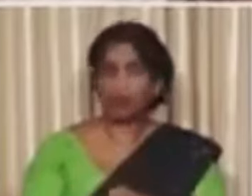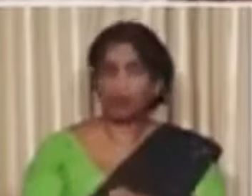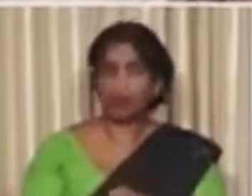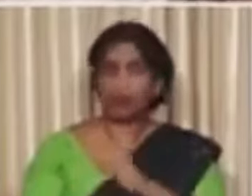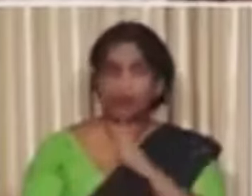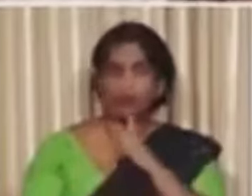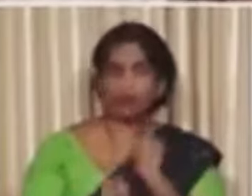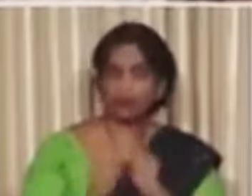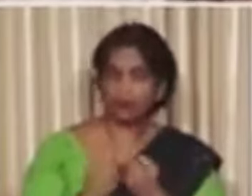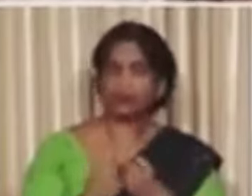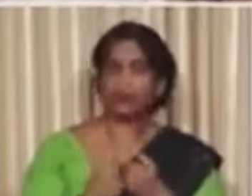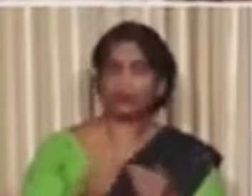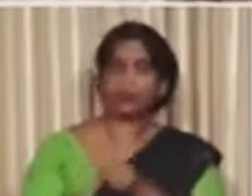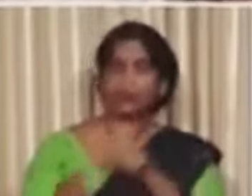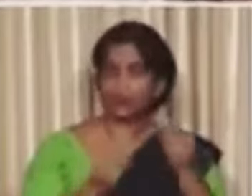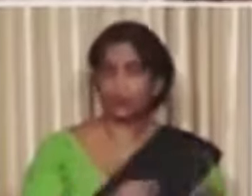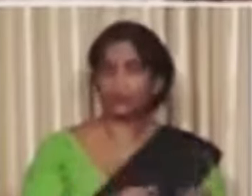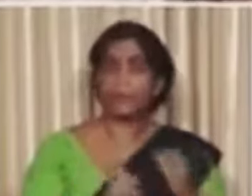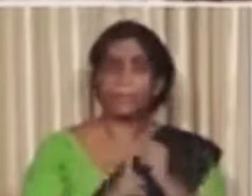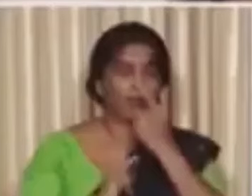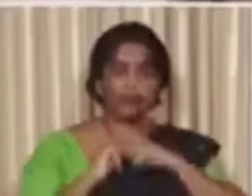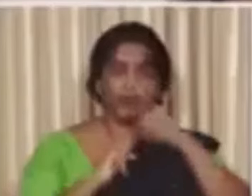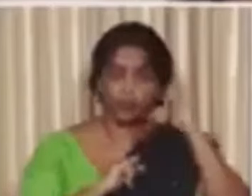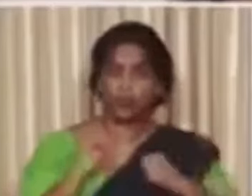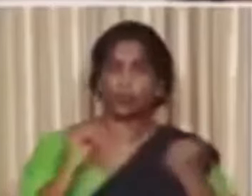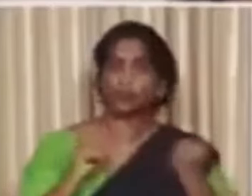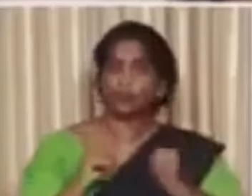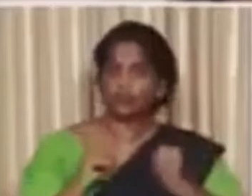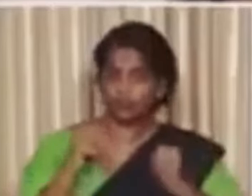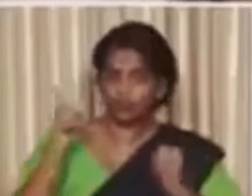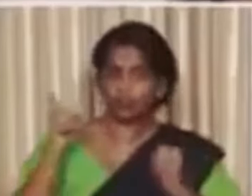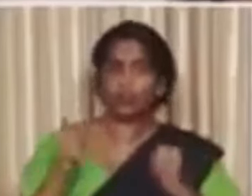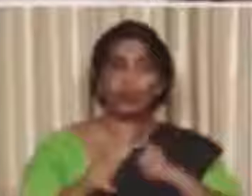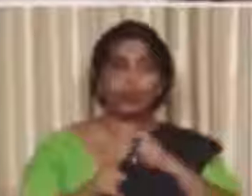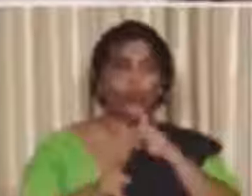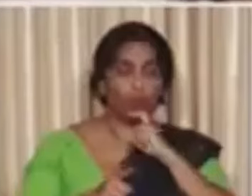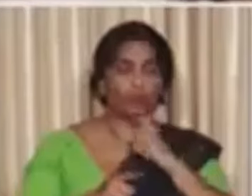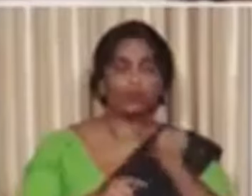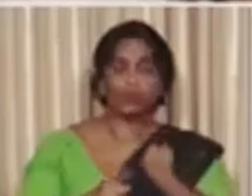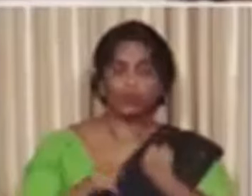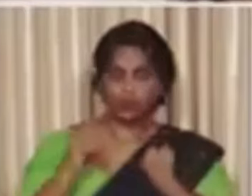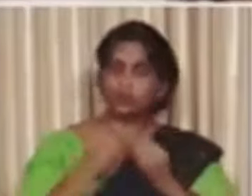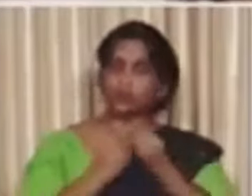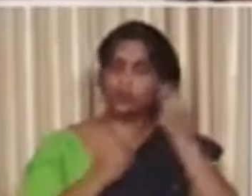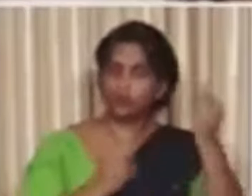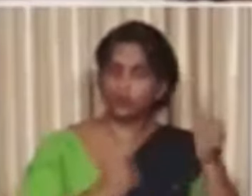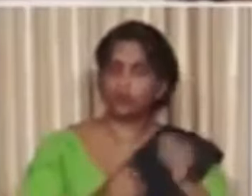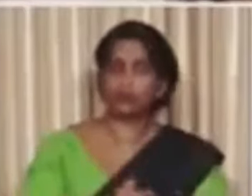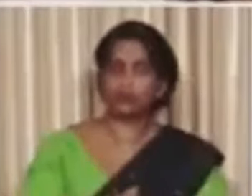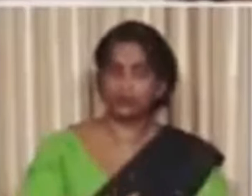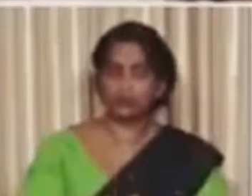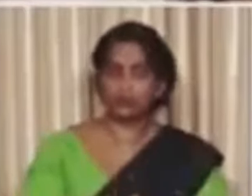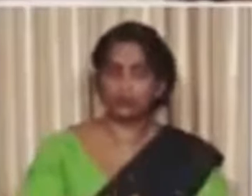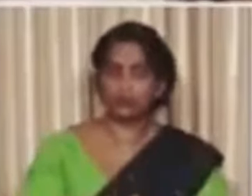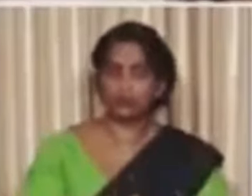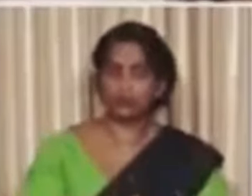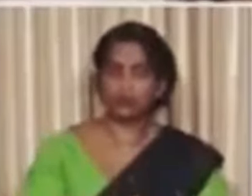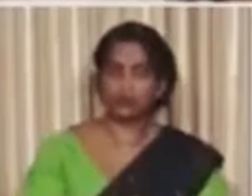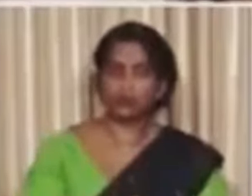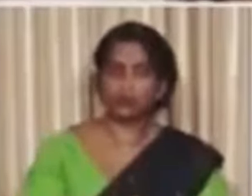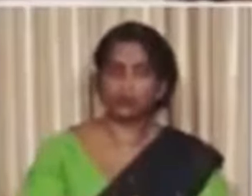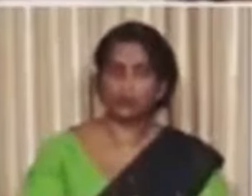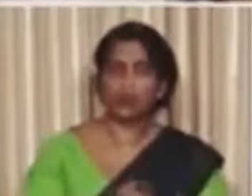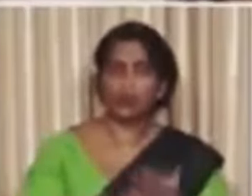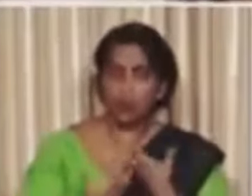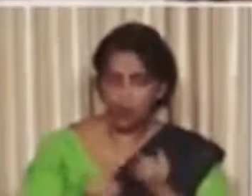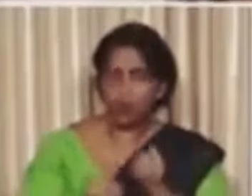ස්වාධීන පරීක්ෂණයට බාර දෙන්න පෙරදිරි විශ්වවිද්‍යාලයේ වෛද්‍ය පීඩේ ඉන්න අධිකරණ වෛද්‍ය පීඩේ ඉන්න බාර දෙන්න බොහොම ස්තුතියි සර් කරන්න ඒක ඇත්තලි කරන්න අපිට